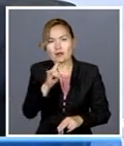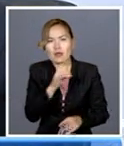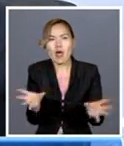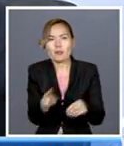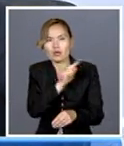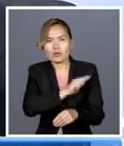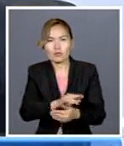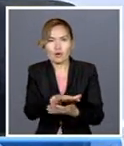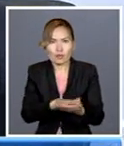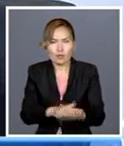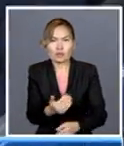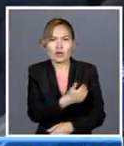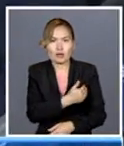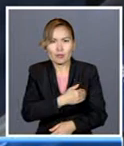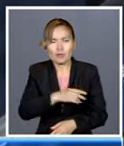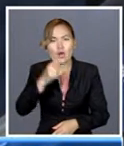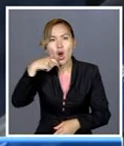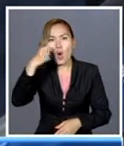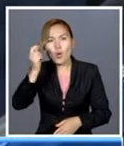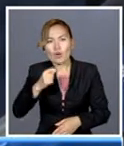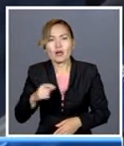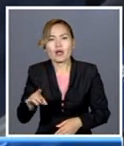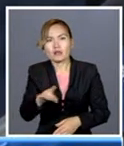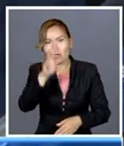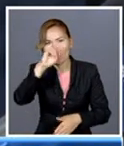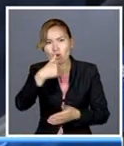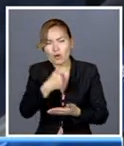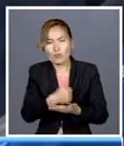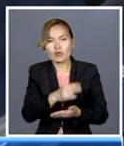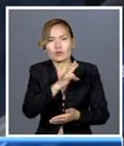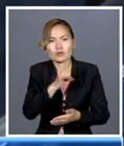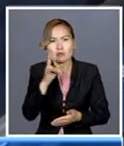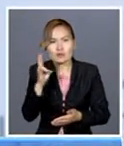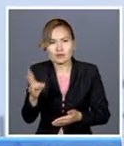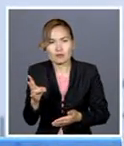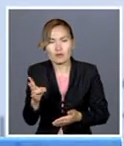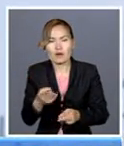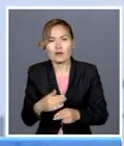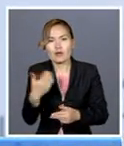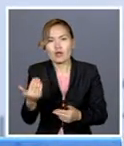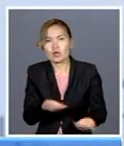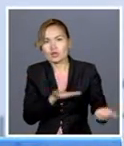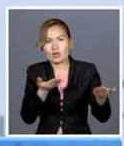мүдделі. Осы ретте Украина Нұрсұлтан Назарбаевты ресми сапармен биыл Киевке келуге шақырған.